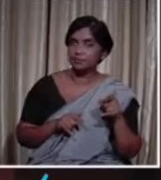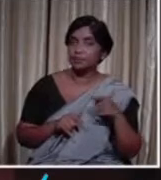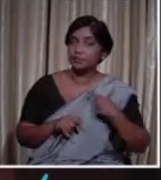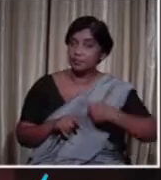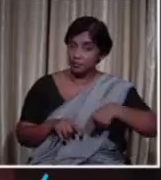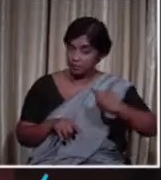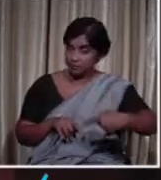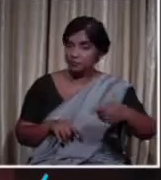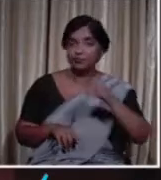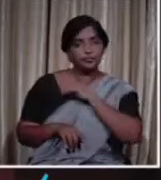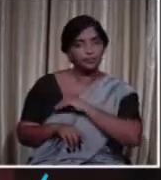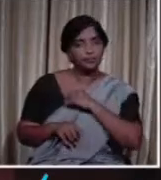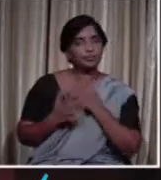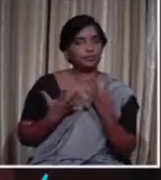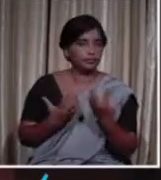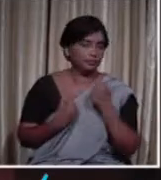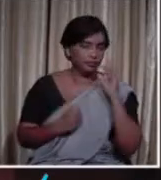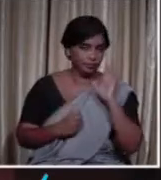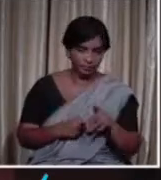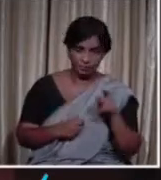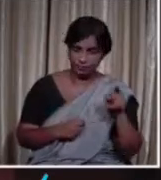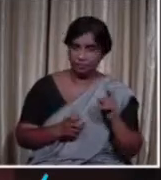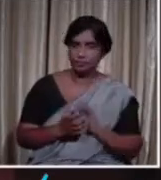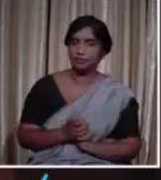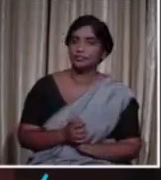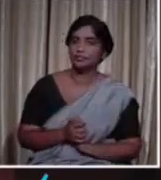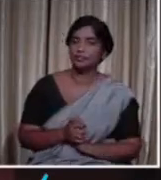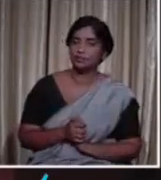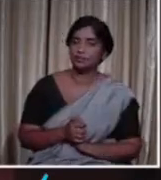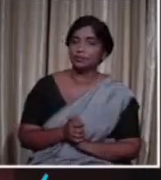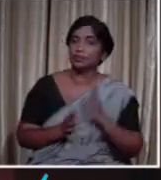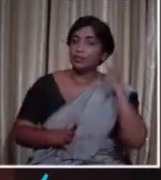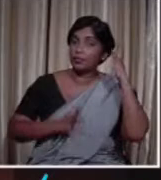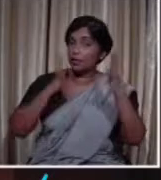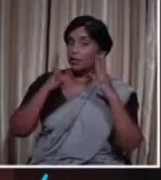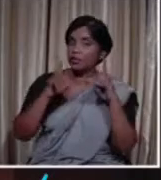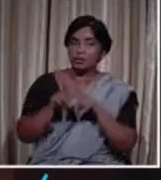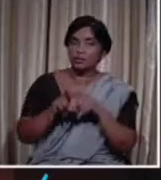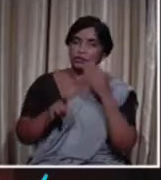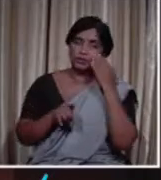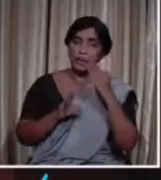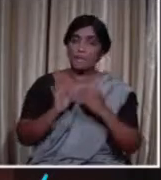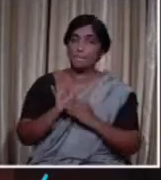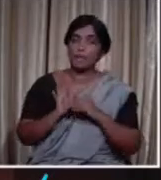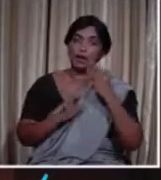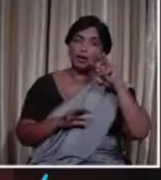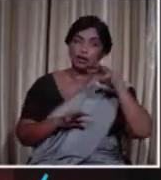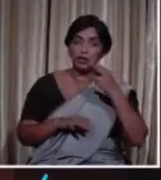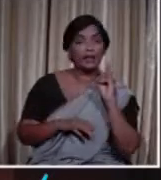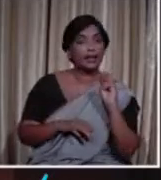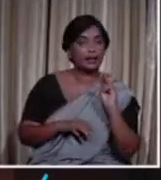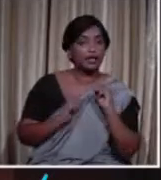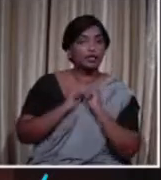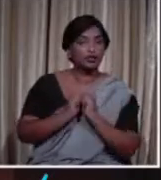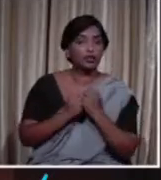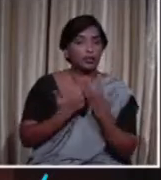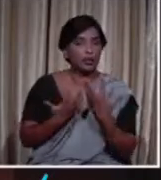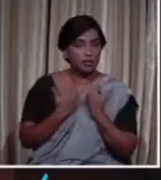දෛනික ආදායමක් ලබන ශේෂ්ත්‍රයක්. ලෝකයේ බැලුවොත් මිලියන 330කට රැකියා ලැබෙනවා.